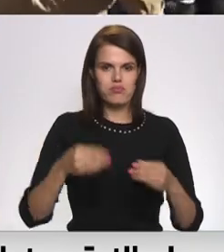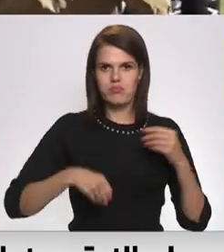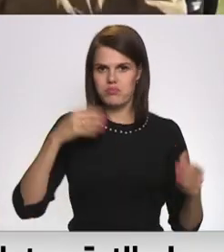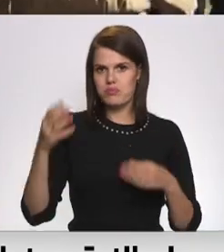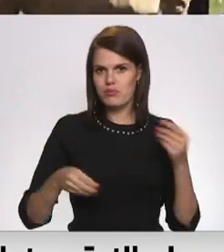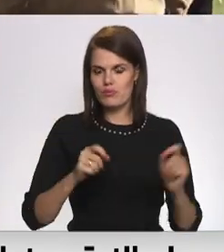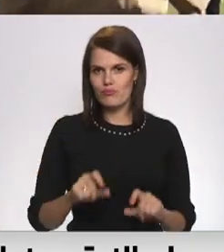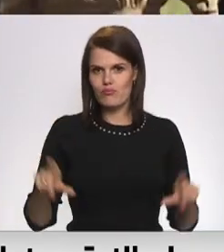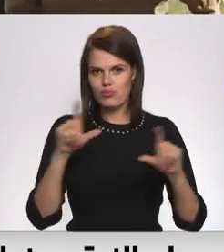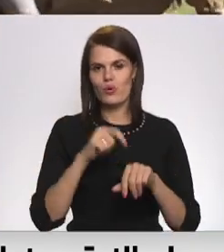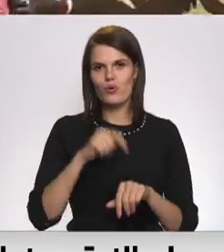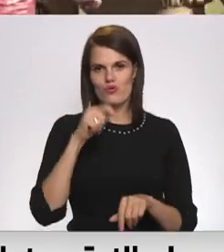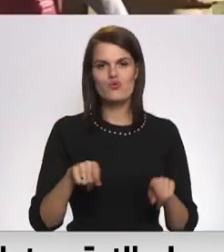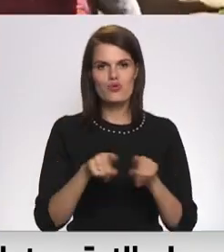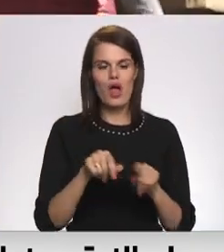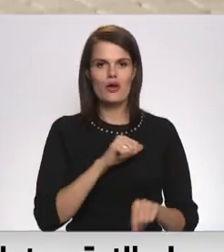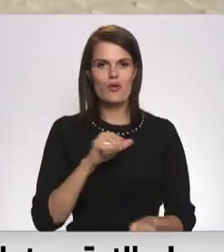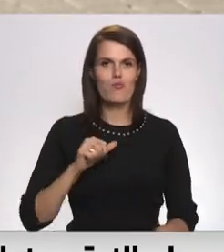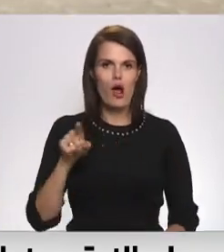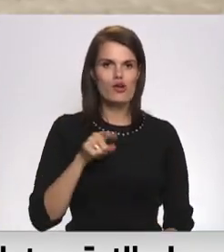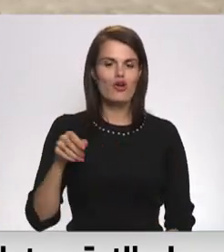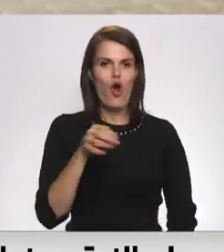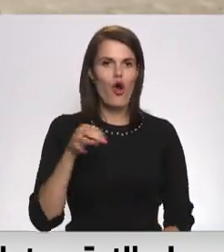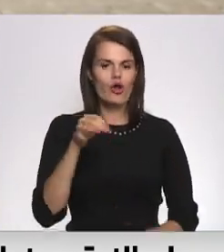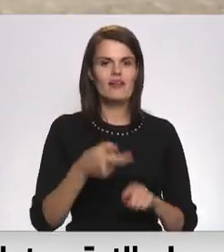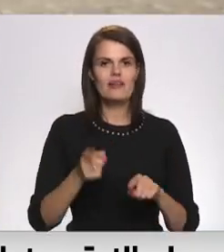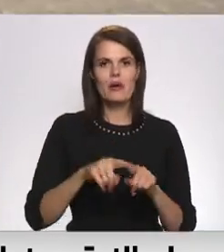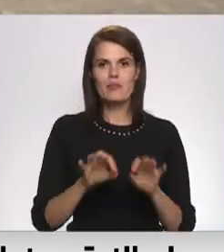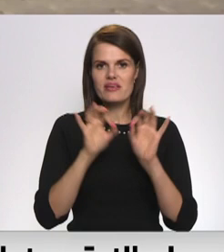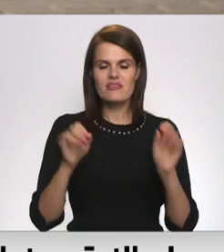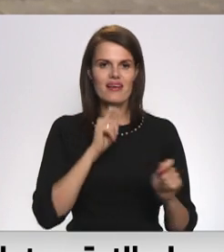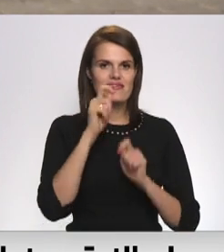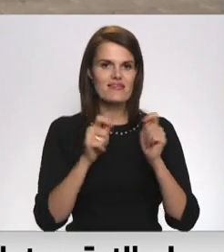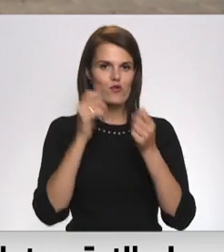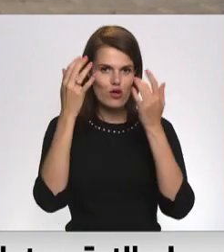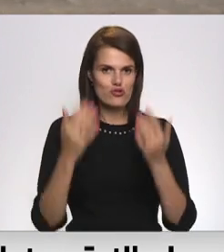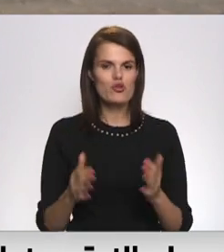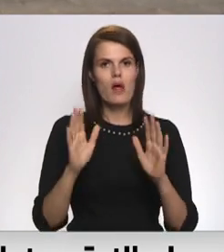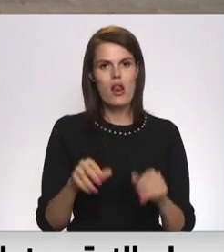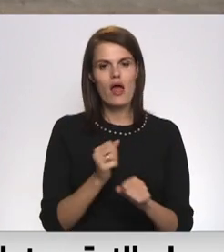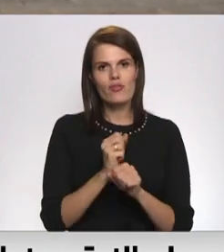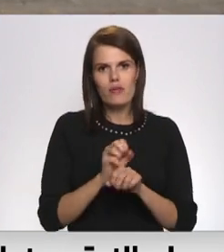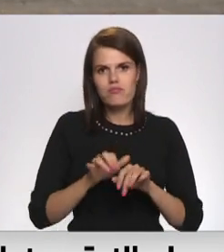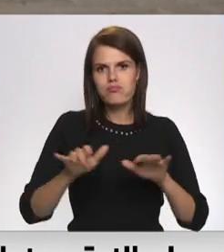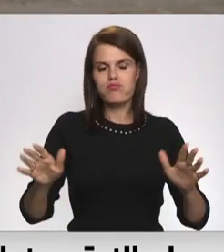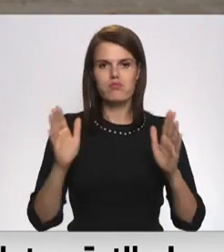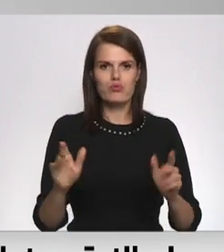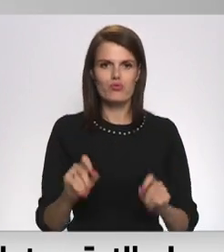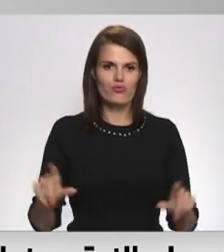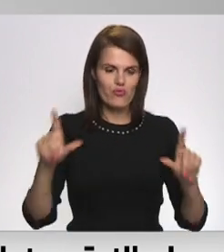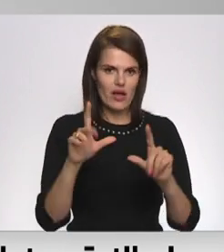izmaksu pieaugumu gan izjūt arī pašas organizācijas, tāpēc sākta ziedošanas kampaņa darbības paplašināšanai un